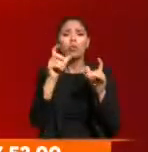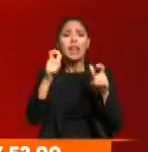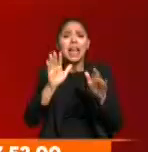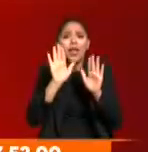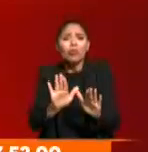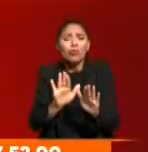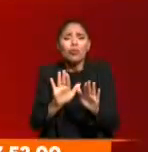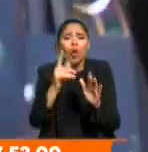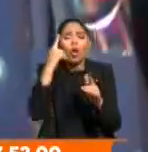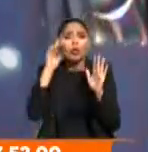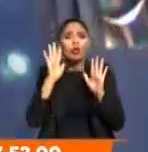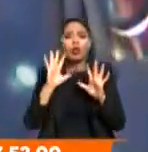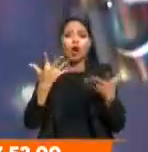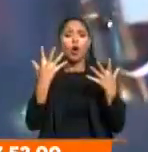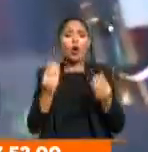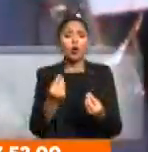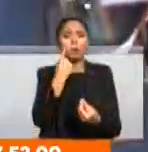kaldılar.